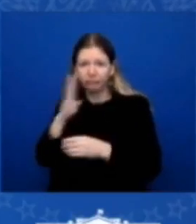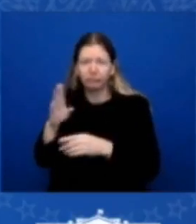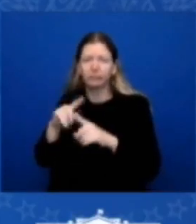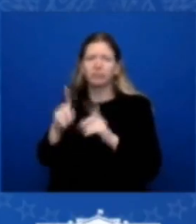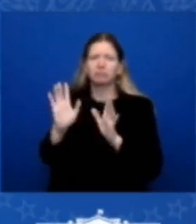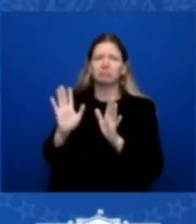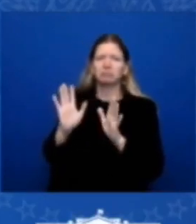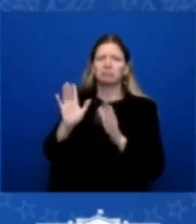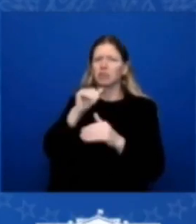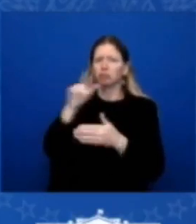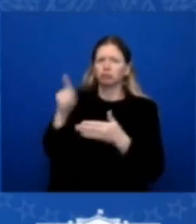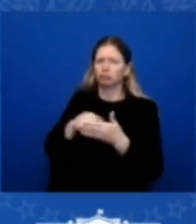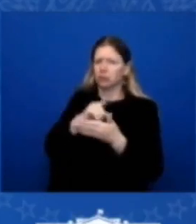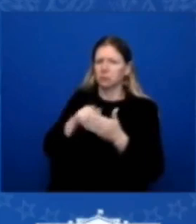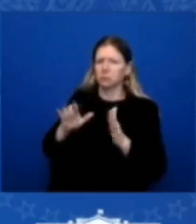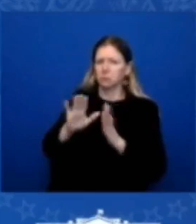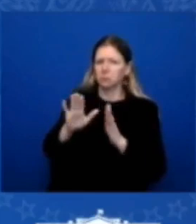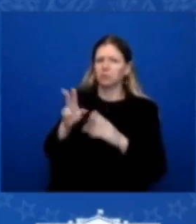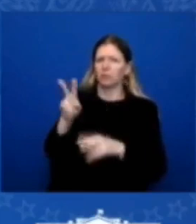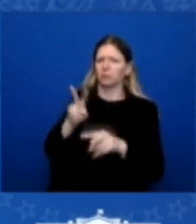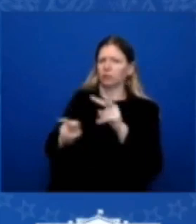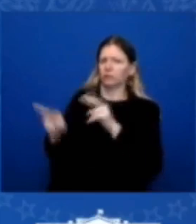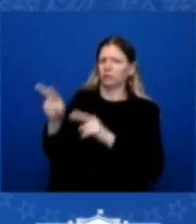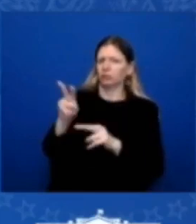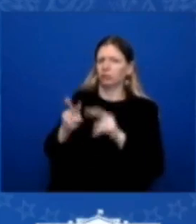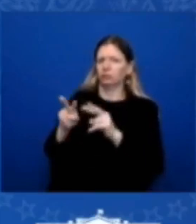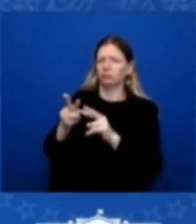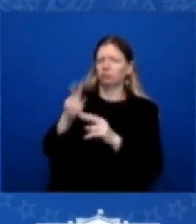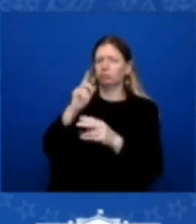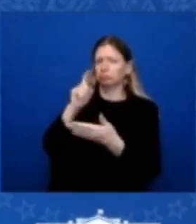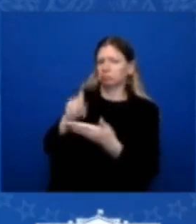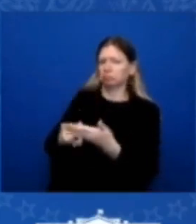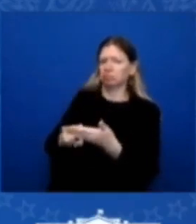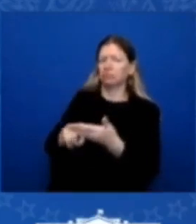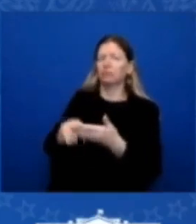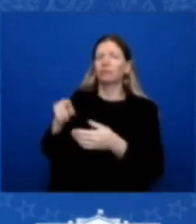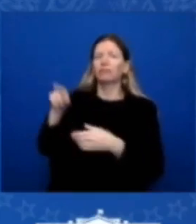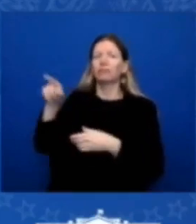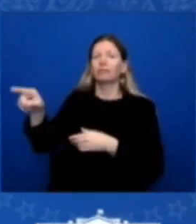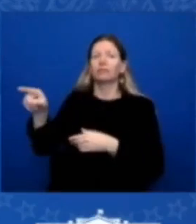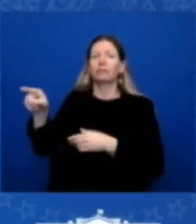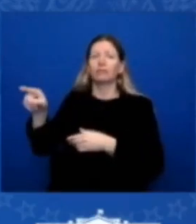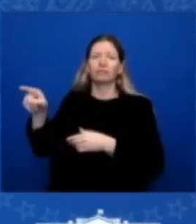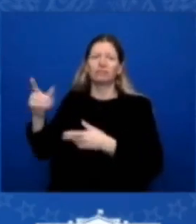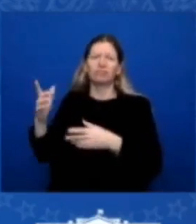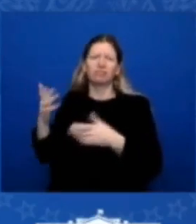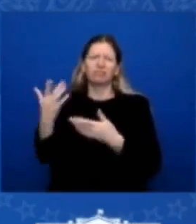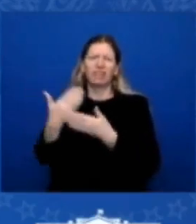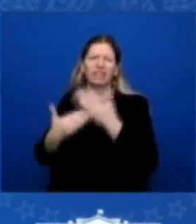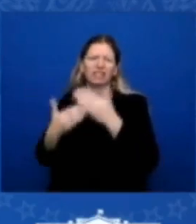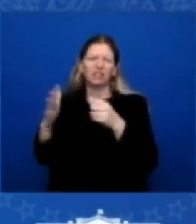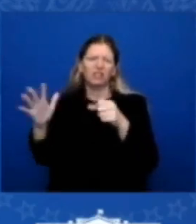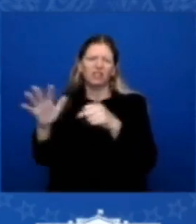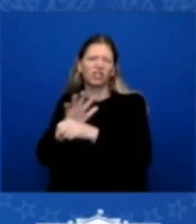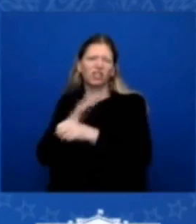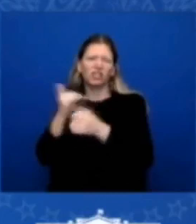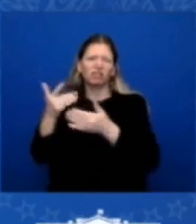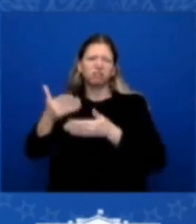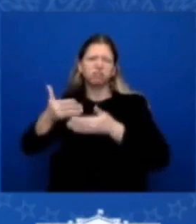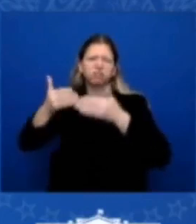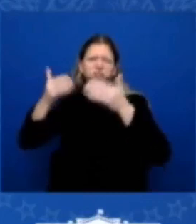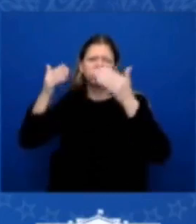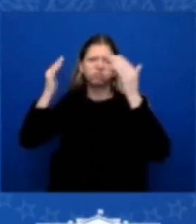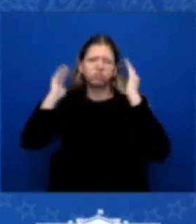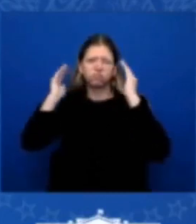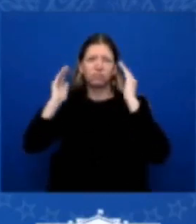ülke ilişkilerinde yeni bir sayfa açılmasını dört gözle beklediğine ve bu ziyaretin Hint-Pasifik bölgesiyle